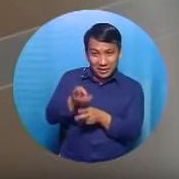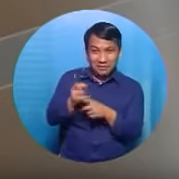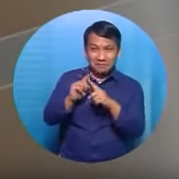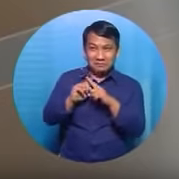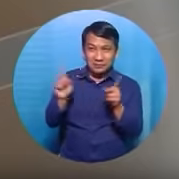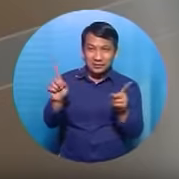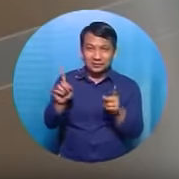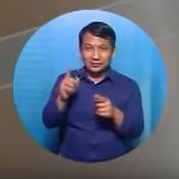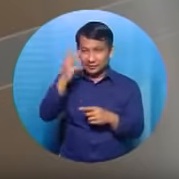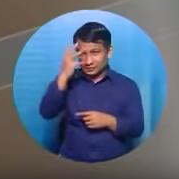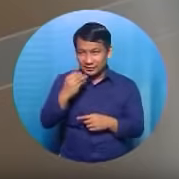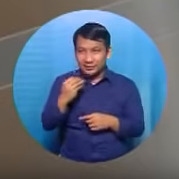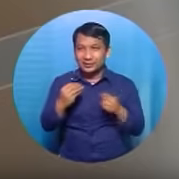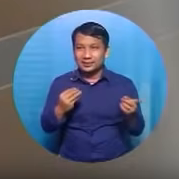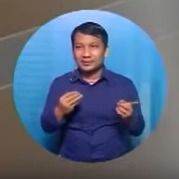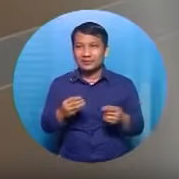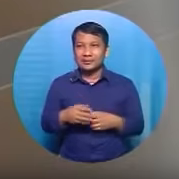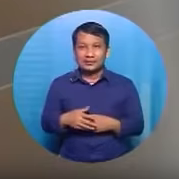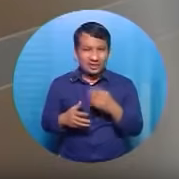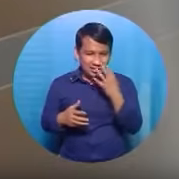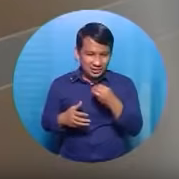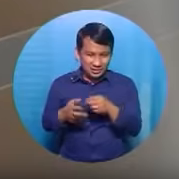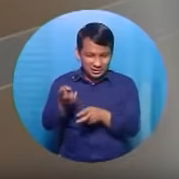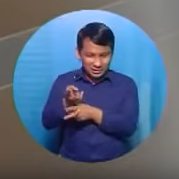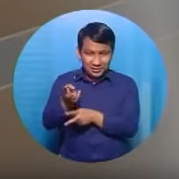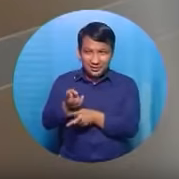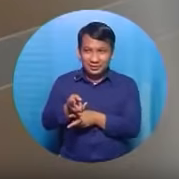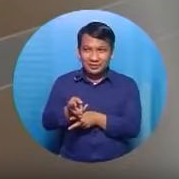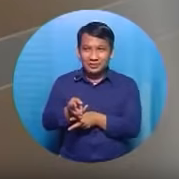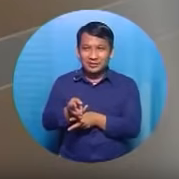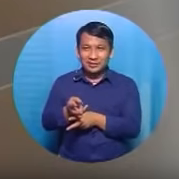bantay nakatulog. Natulog sino, po. Sino yung bantay ng pulis?